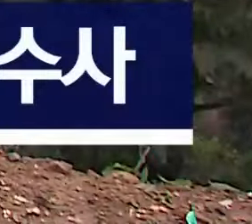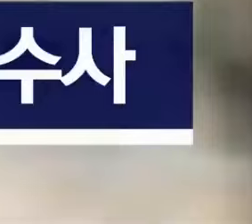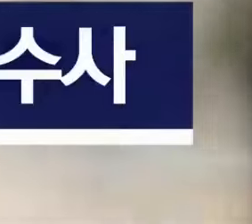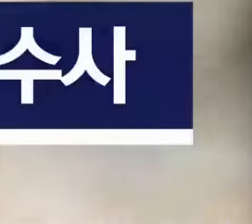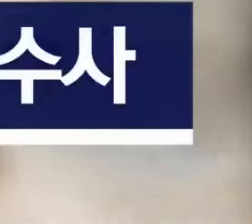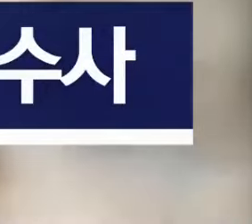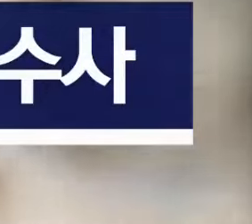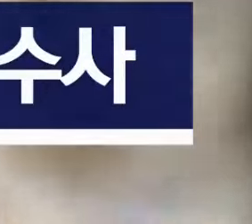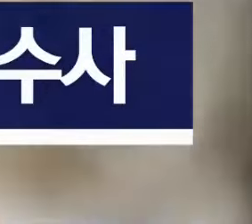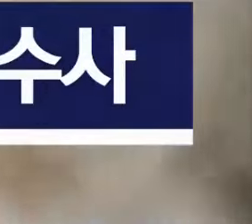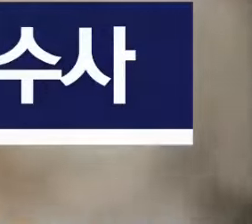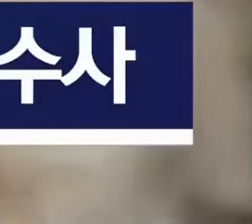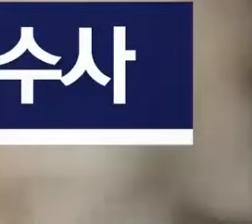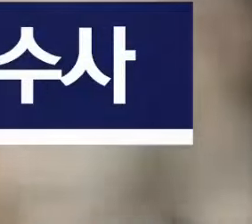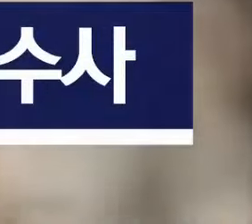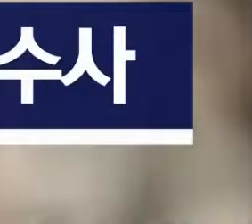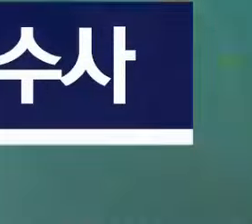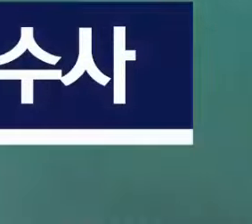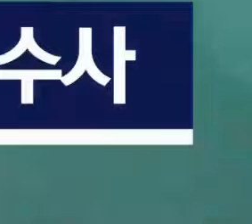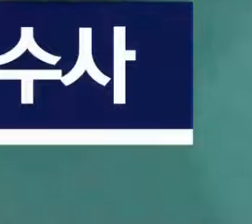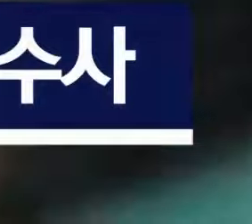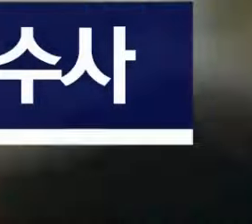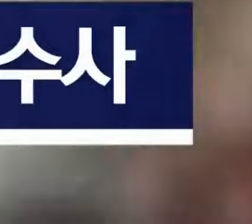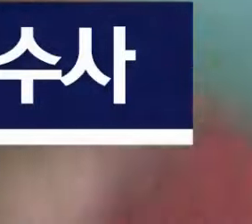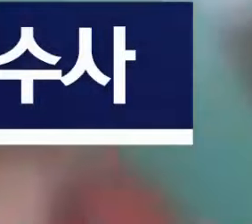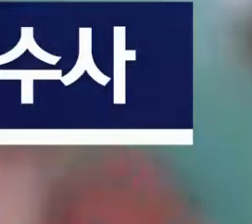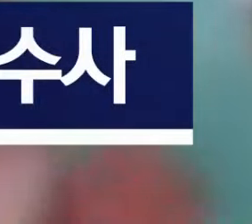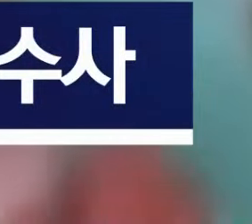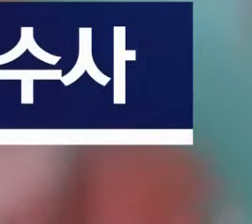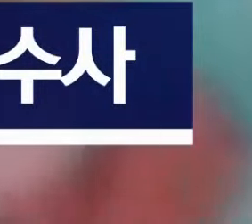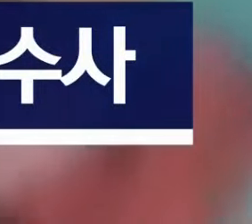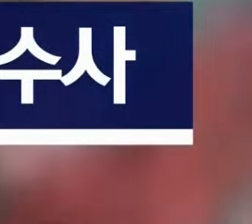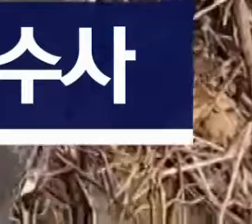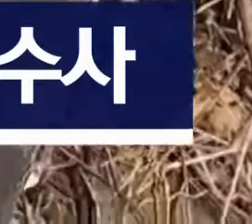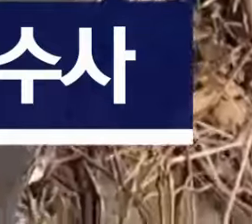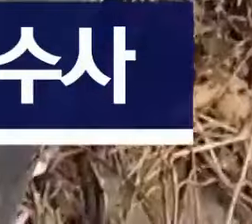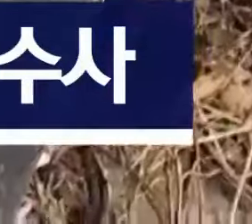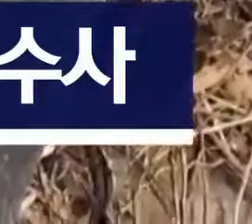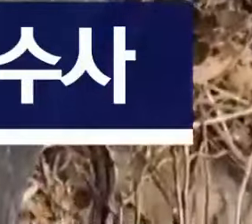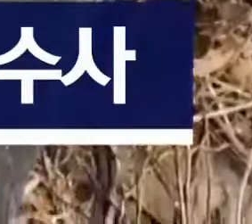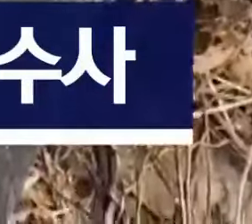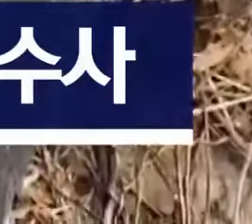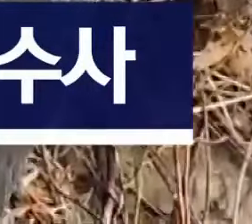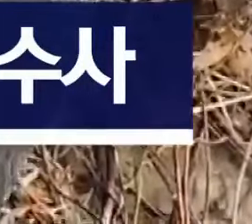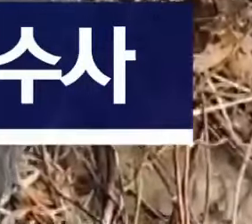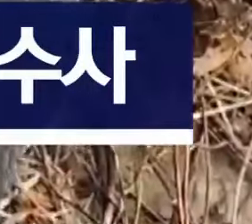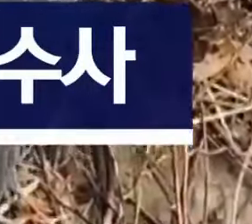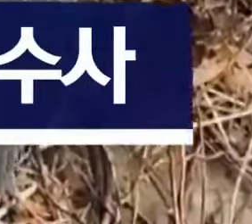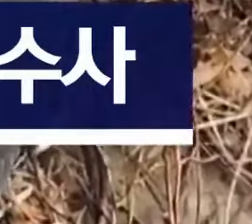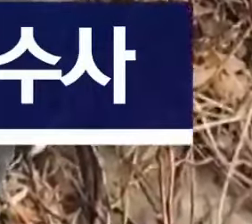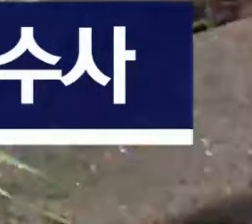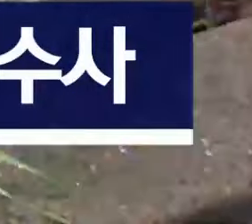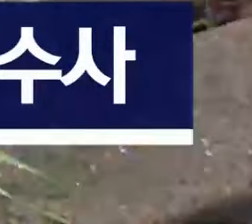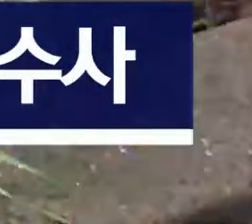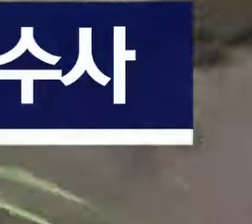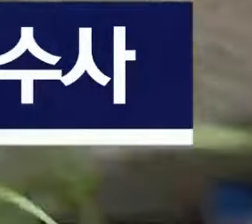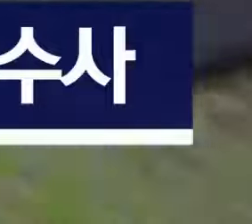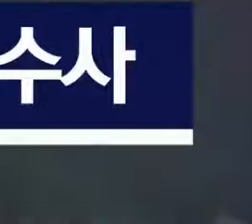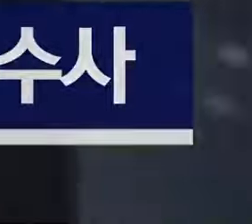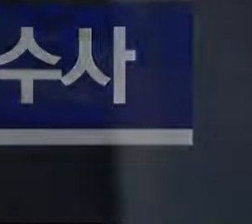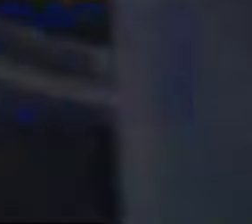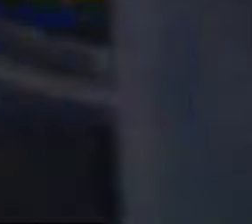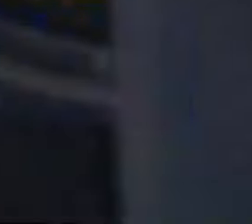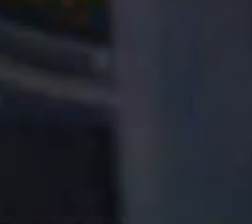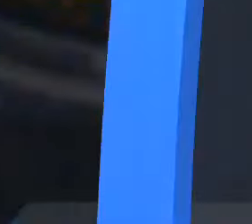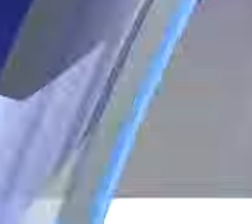완도에서 길고양이 수십 마리가 집단 퇴사했습니다. 경찰은 독극물 중독과 전염병 등 모든 가능성을 열어두고 수사에